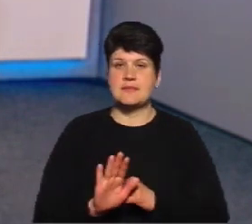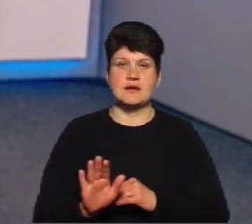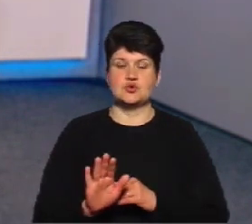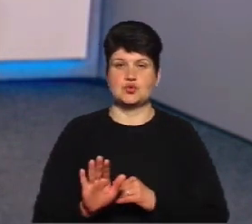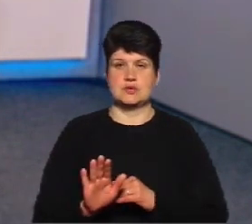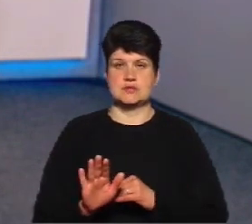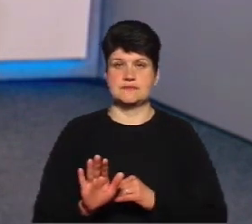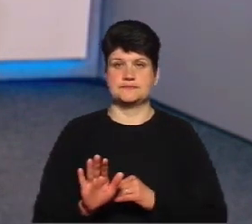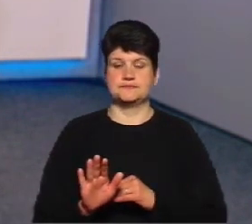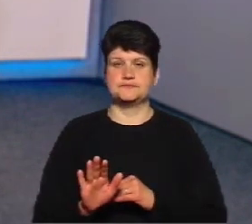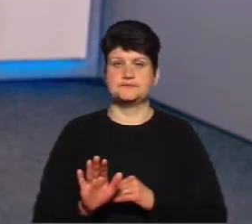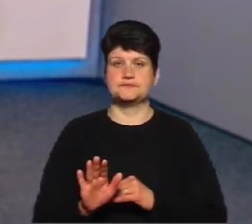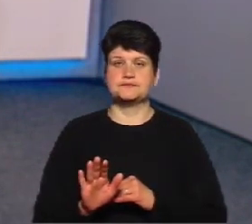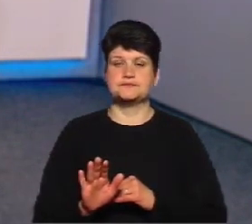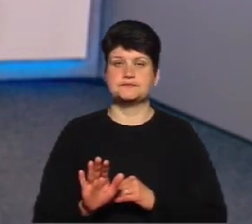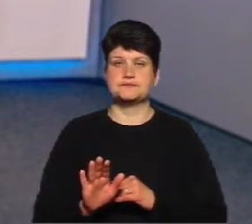А